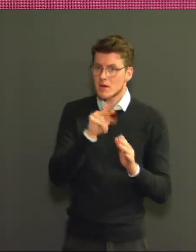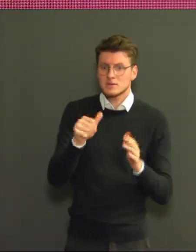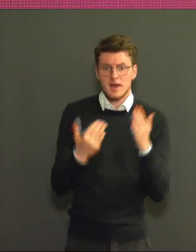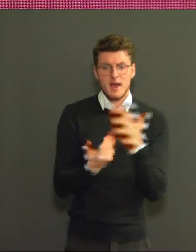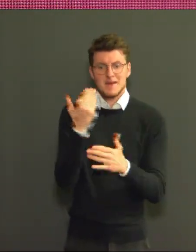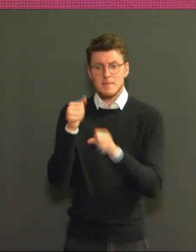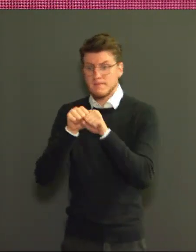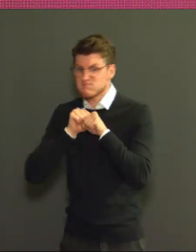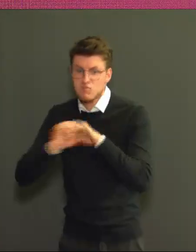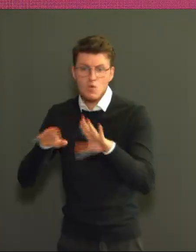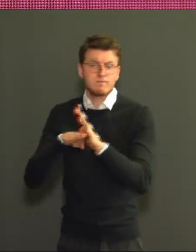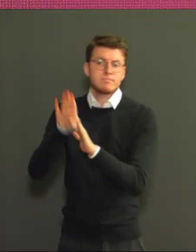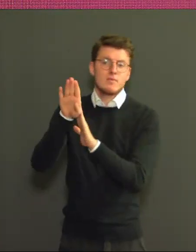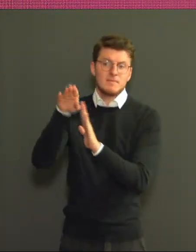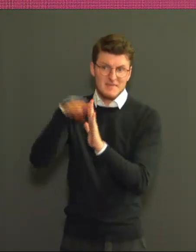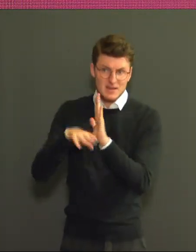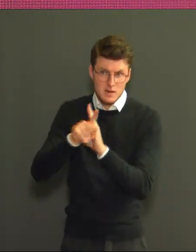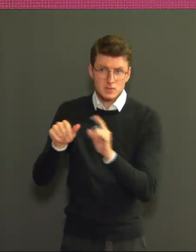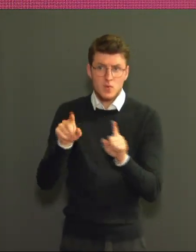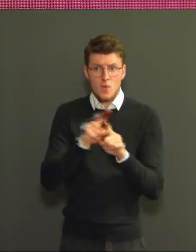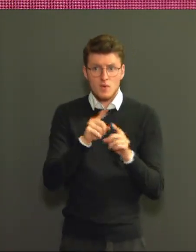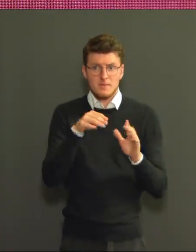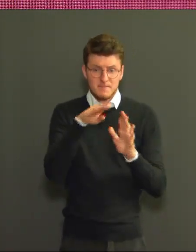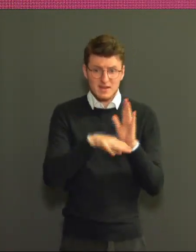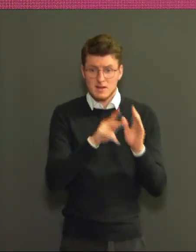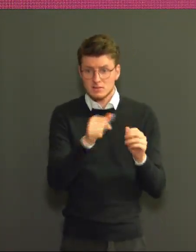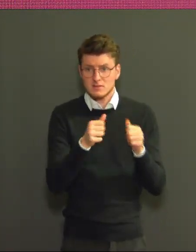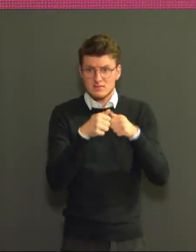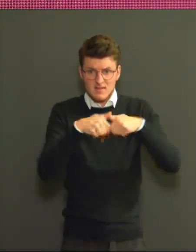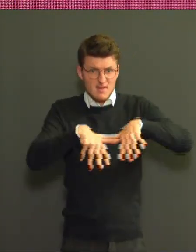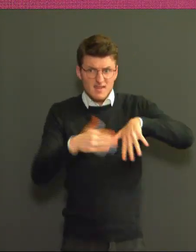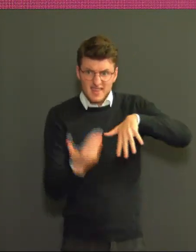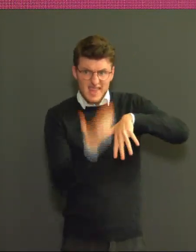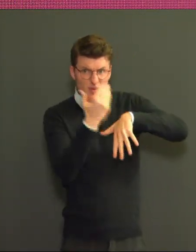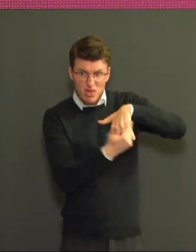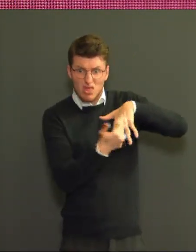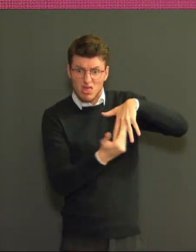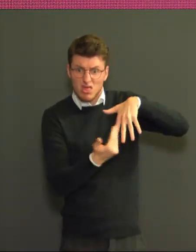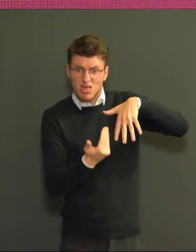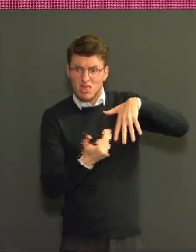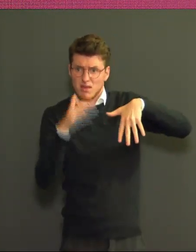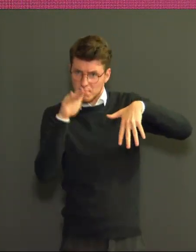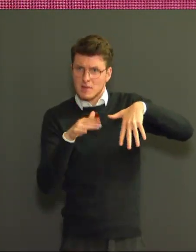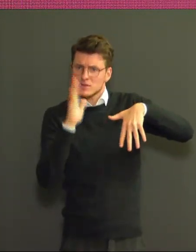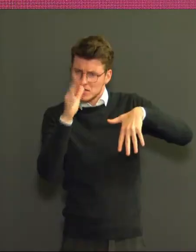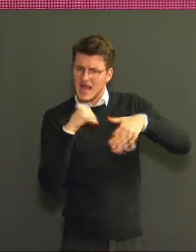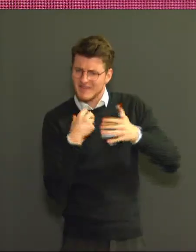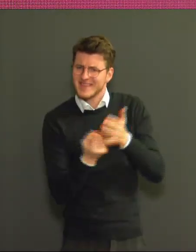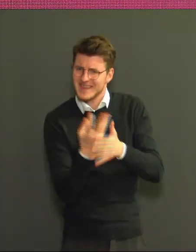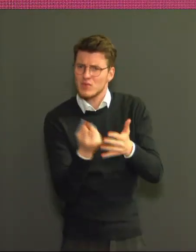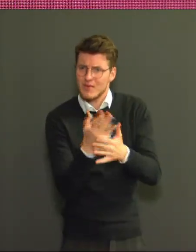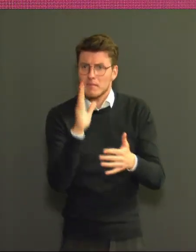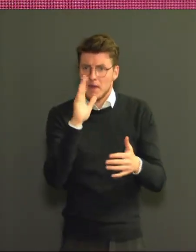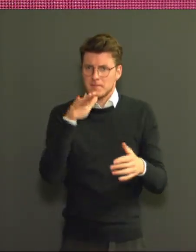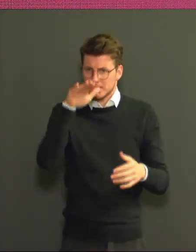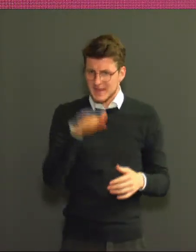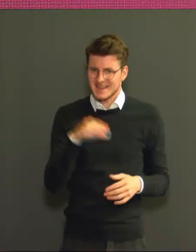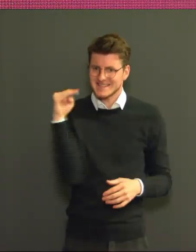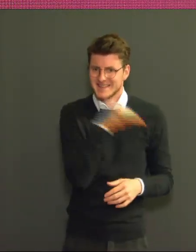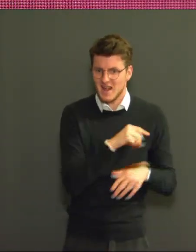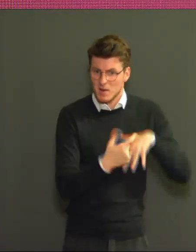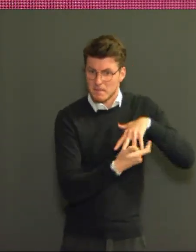dat er nieuwe varianten opduiken. Nieuwe varianten zullen blijven opduiken, maar het tempo zal vertragen, en dat is belangrijk. En daardoor is er ook een